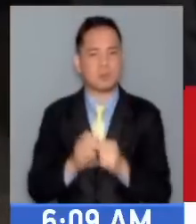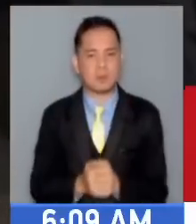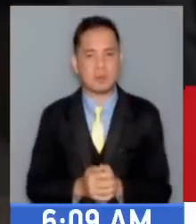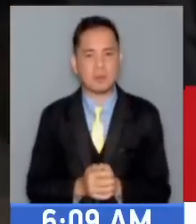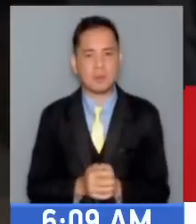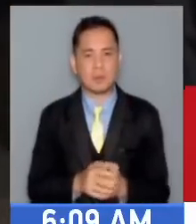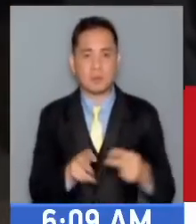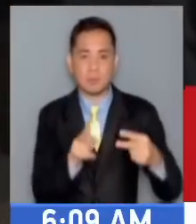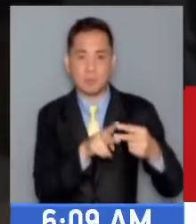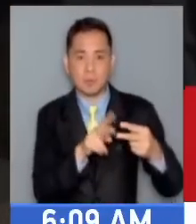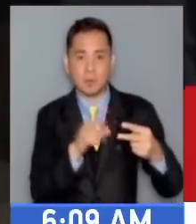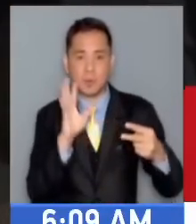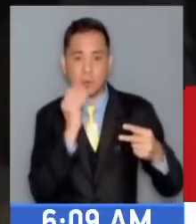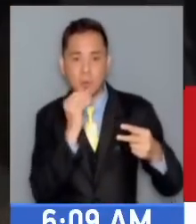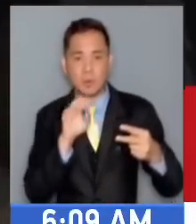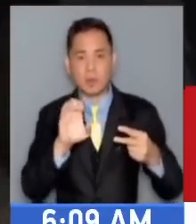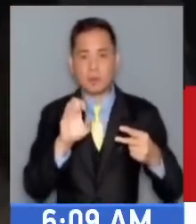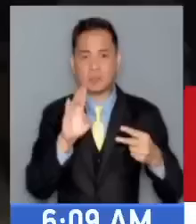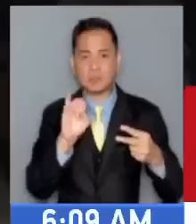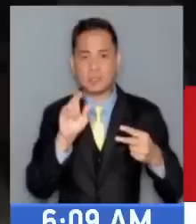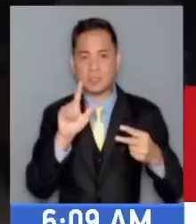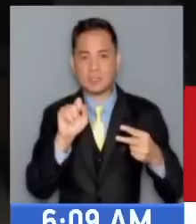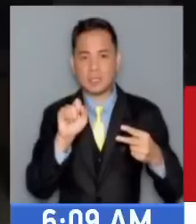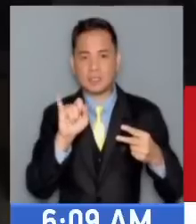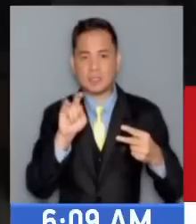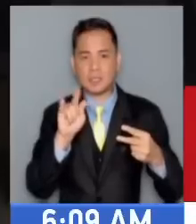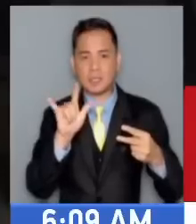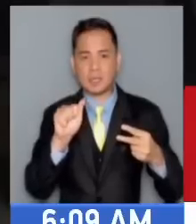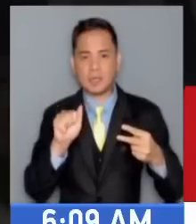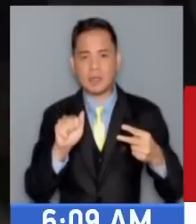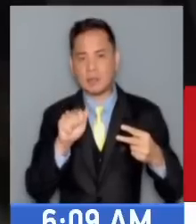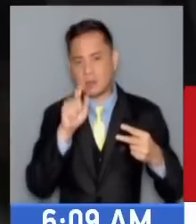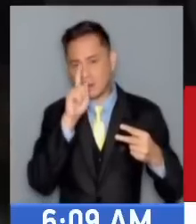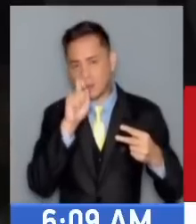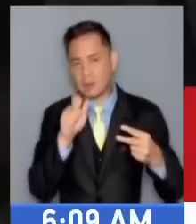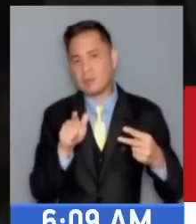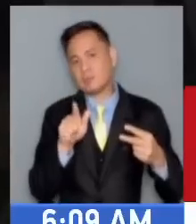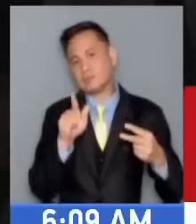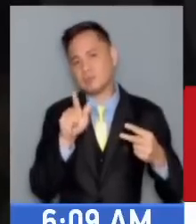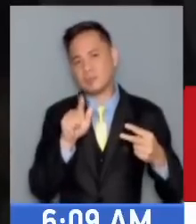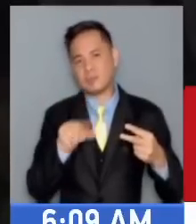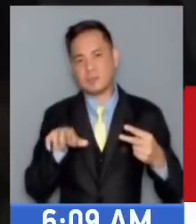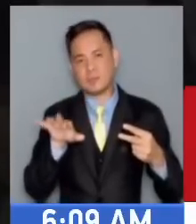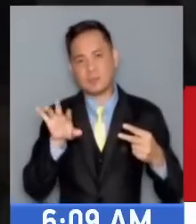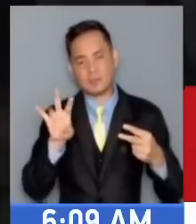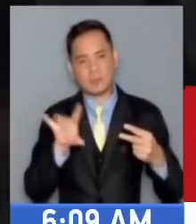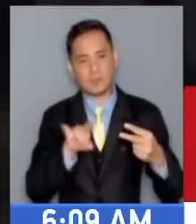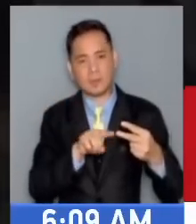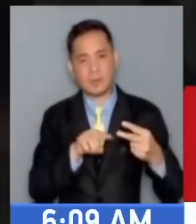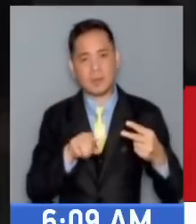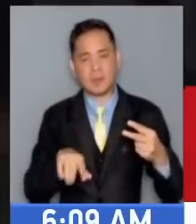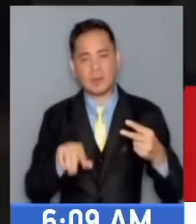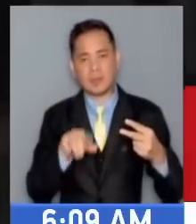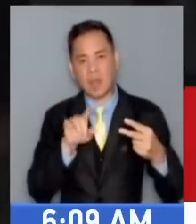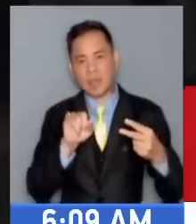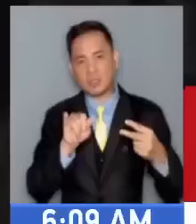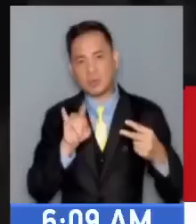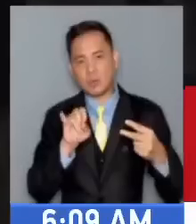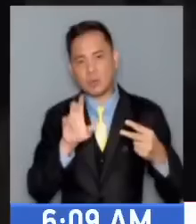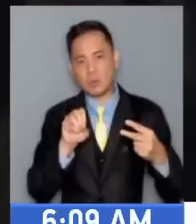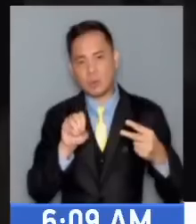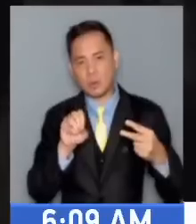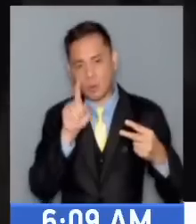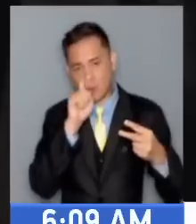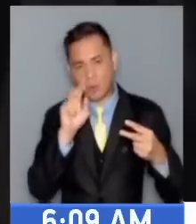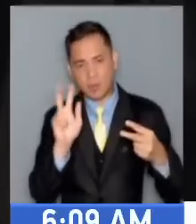sina Crisil J. Lacia, 29 anyos, at Antonio Palacios, 30 anyos, na pawang taga New Corella,